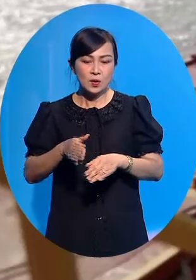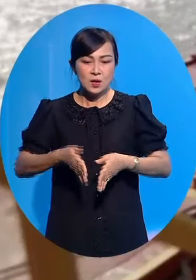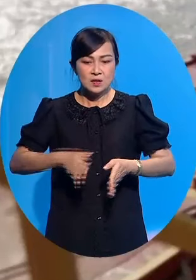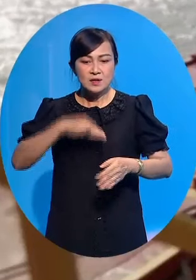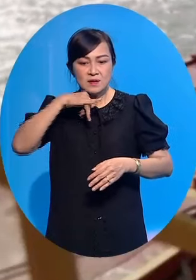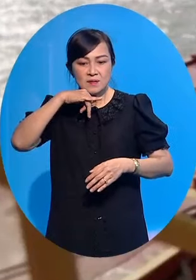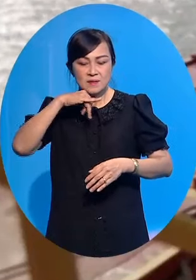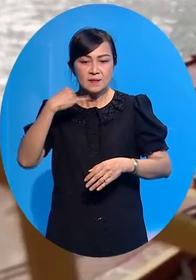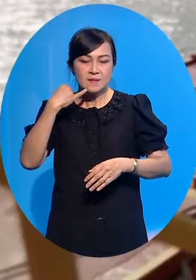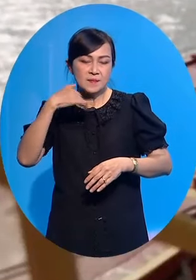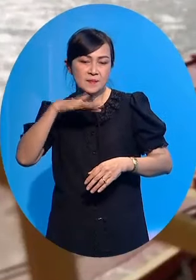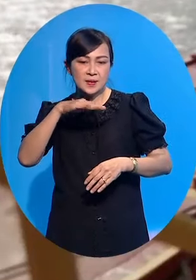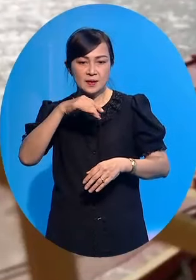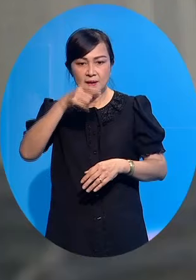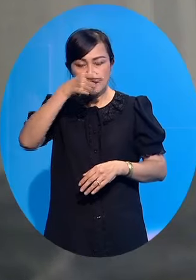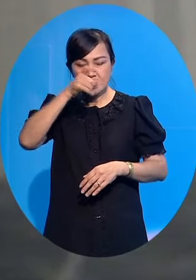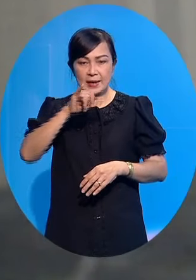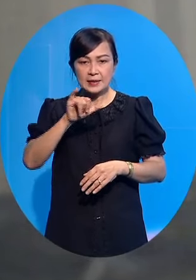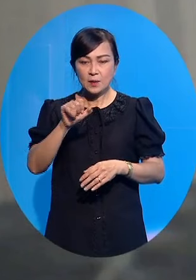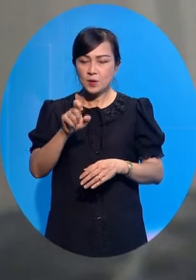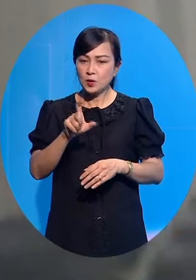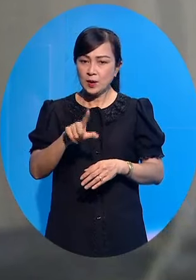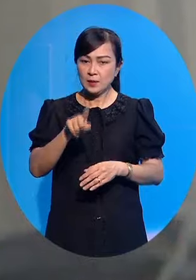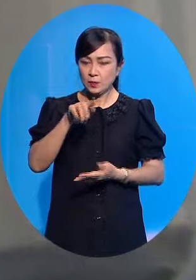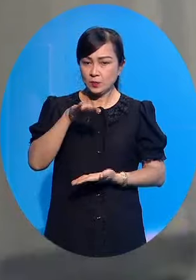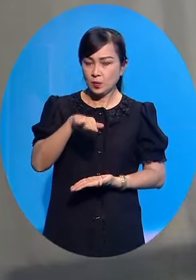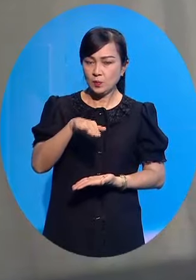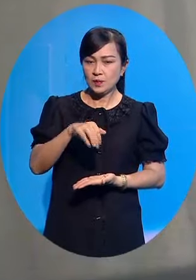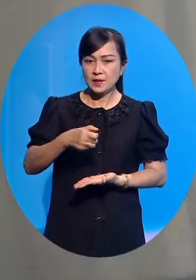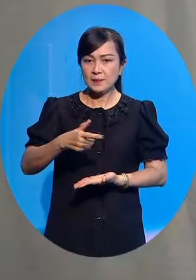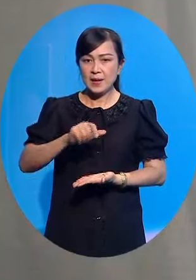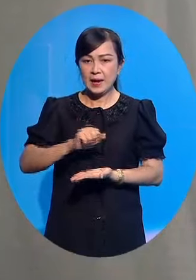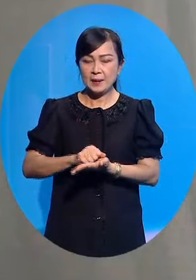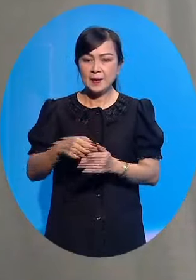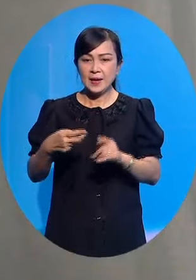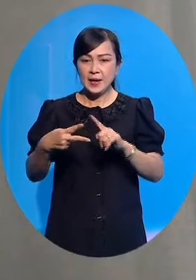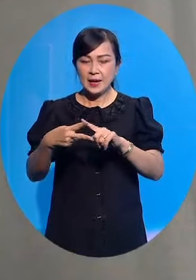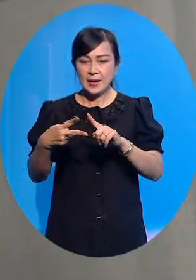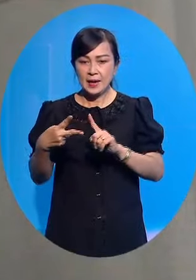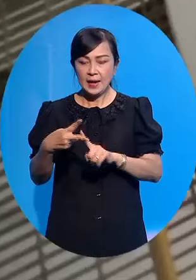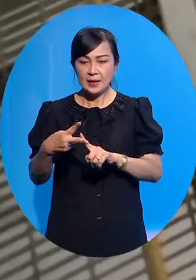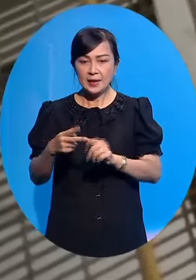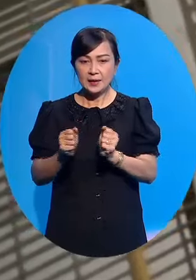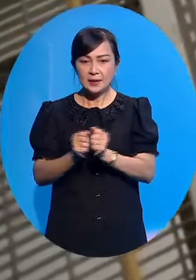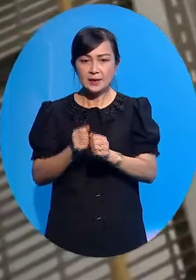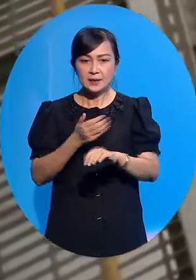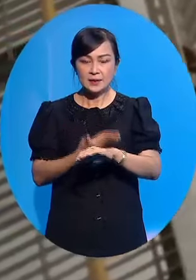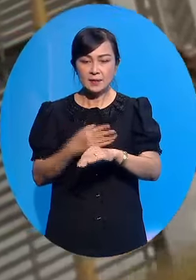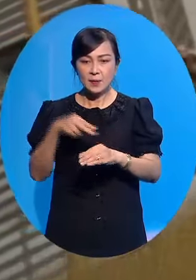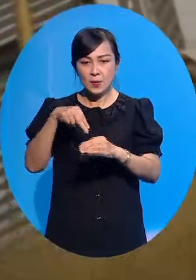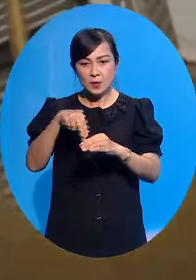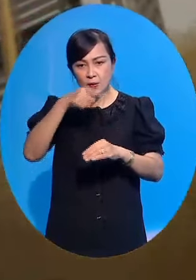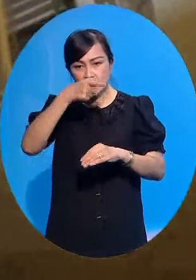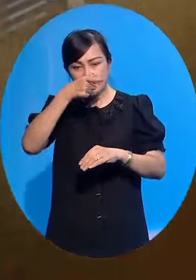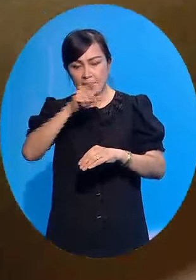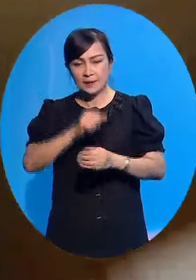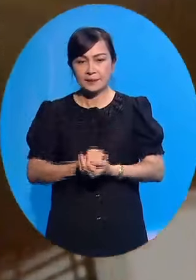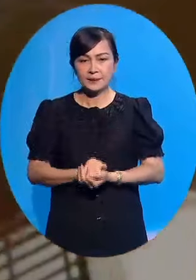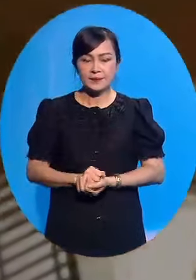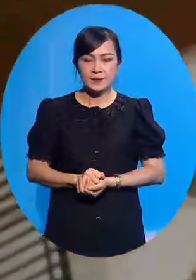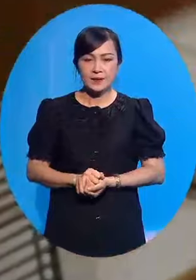mức $60 một thùng. Theo kế hoạch này, G7 sẽ áp dụng hai mức giá trần riêng rẽ đối với các sản phẩm dầu mỏ của Nga. Cụ